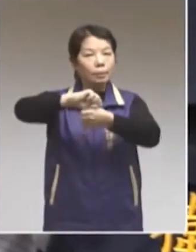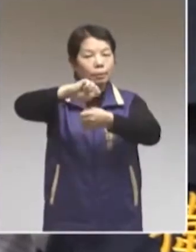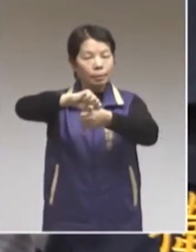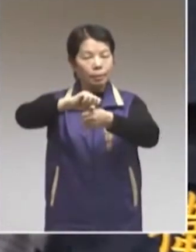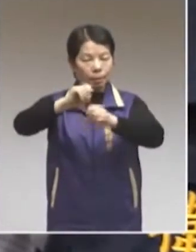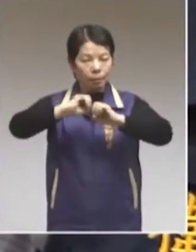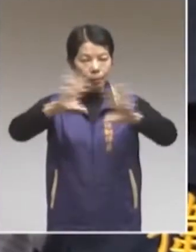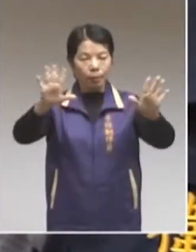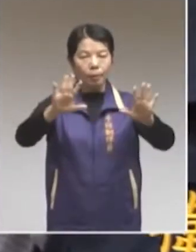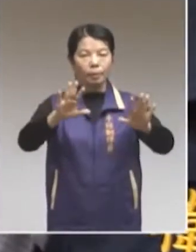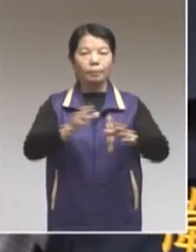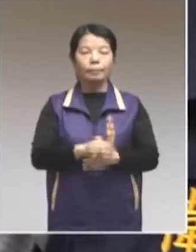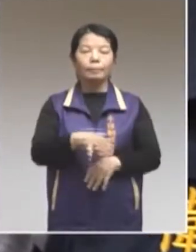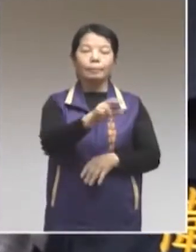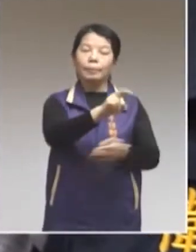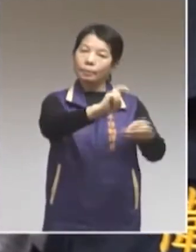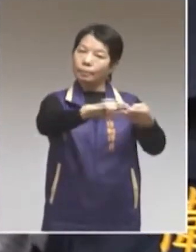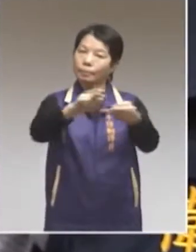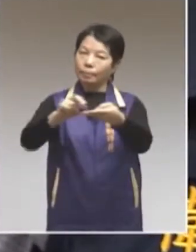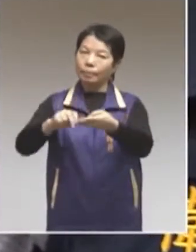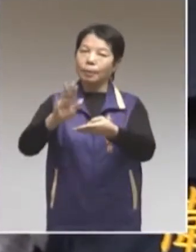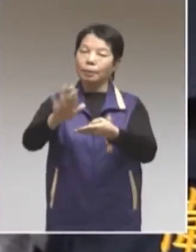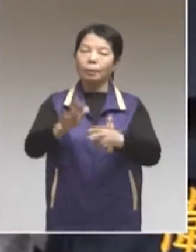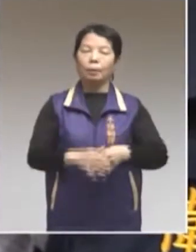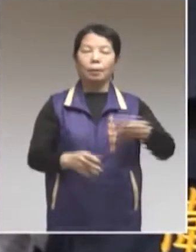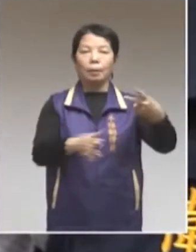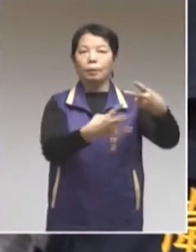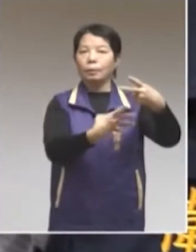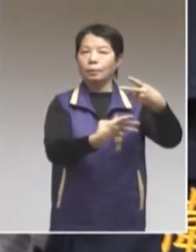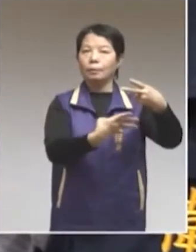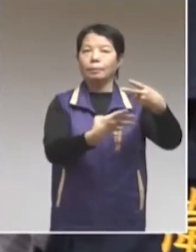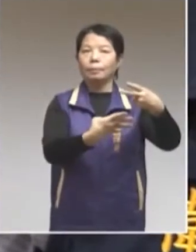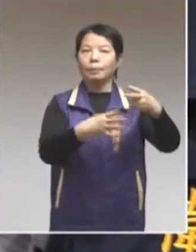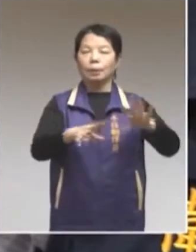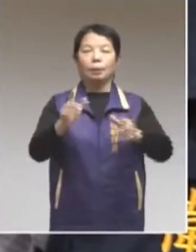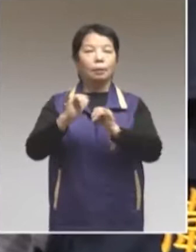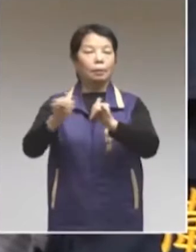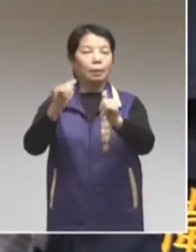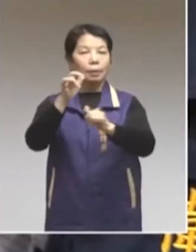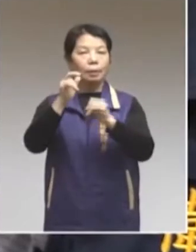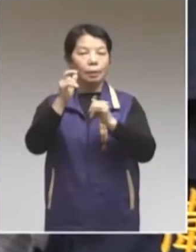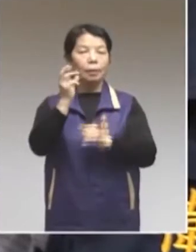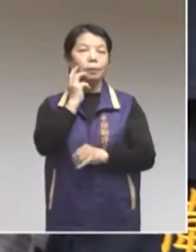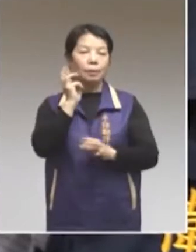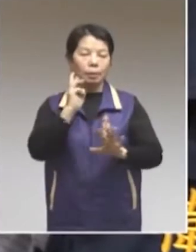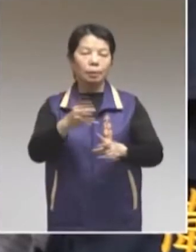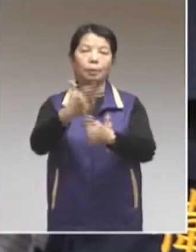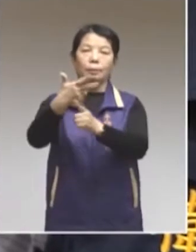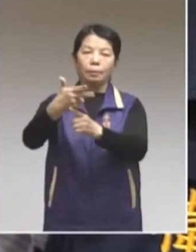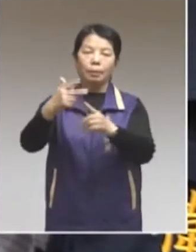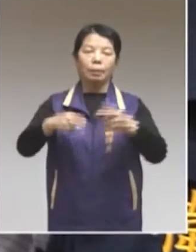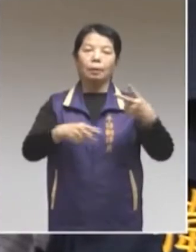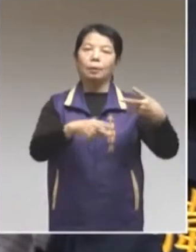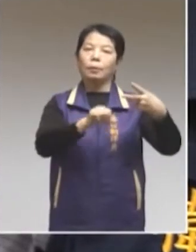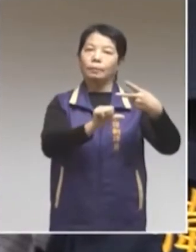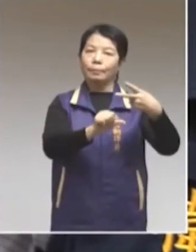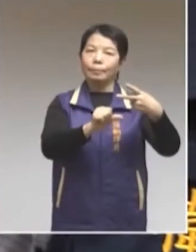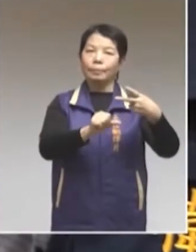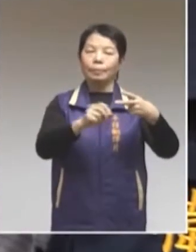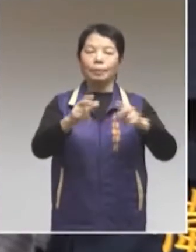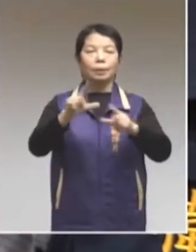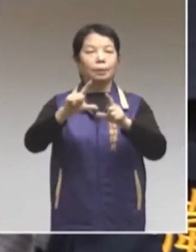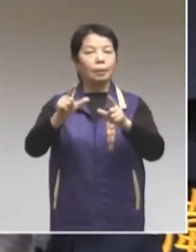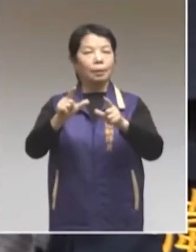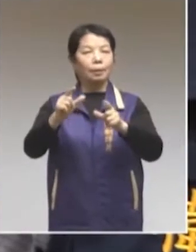公布的一些点位。那包含在2月4号在大社的 7-Eleven，2月5号大